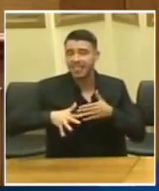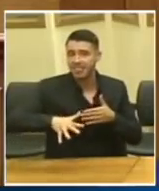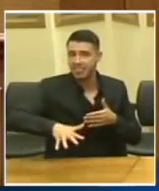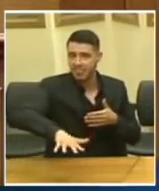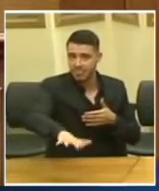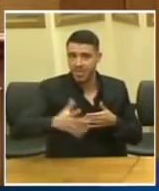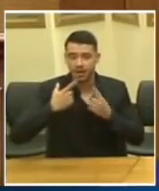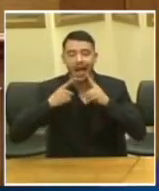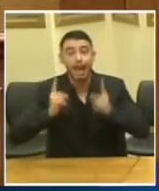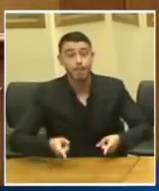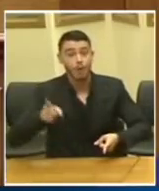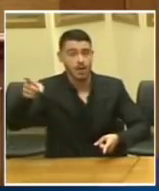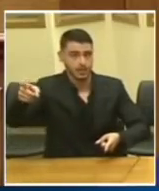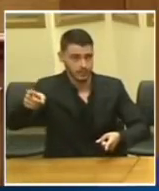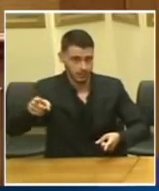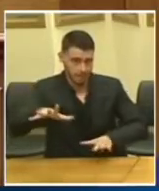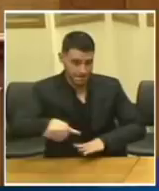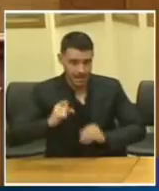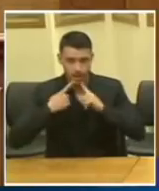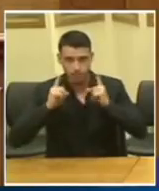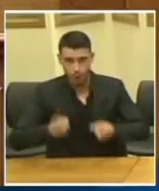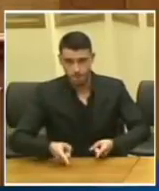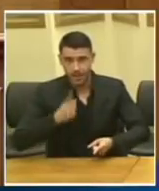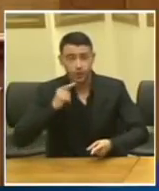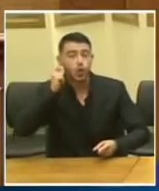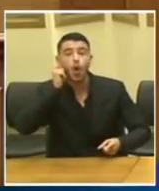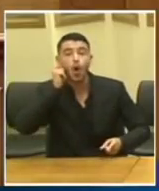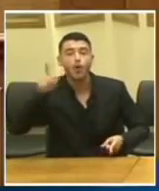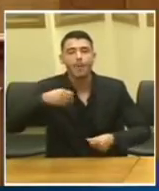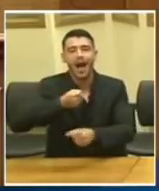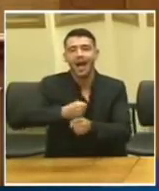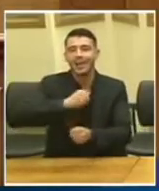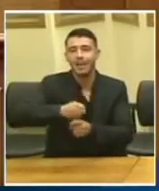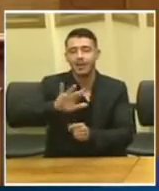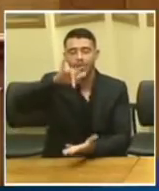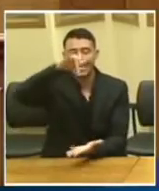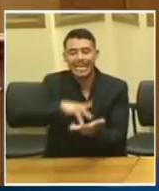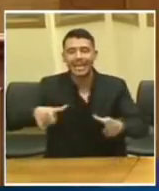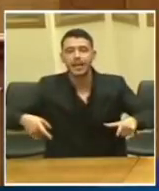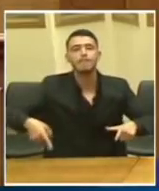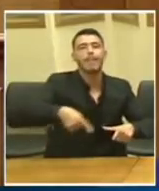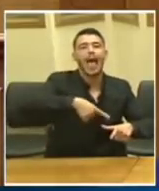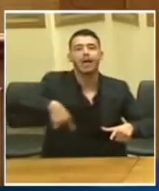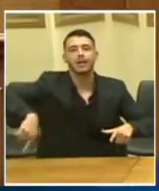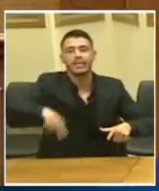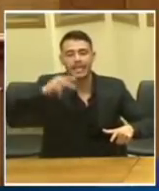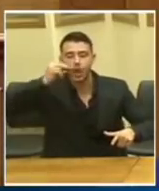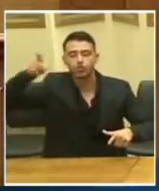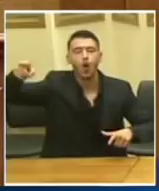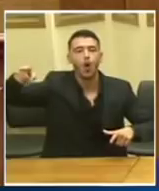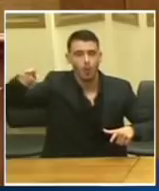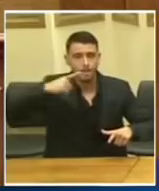αποφασιστεί, θα αλλάξουν και το όνομα του αγάλματος στην κεντρική πλατεία των Σκοπίων, όπου